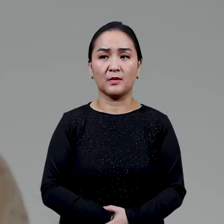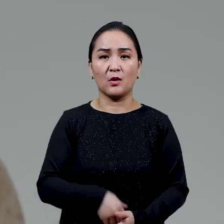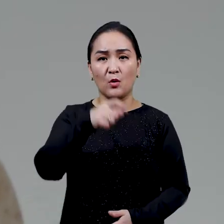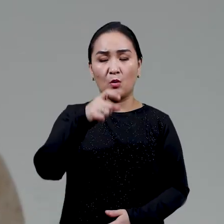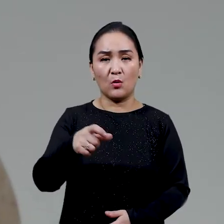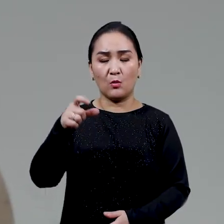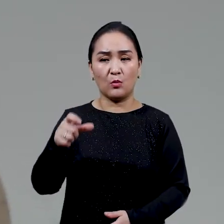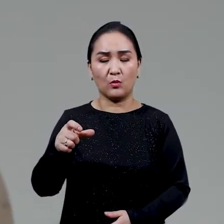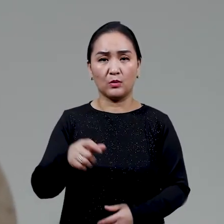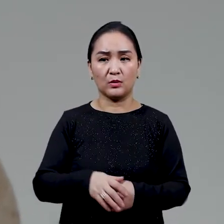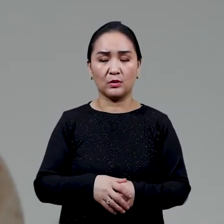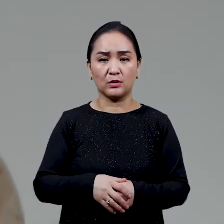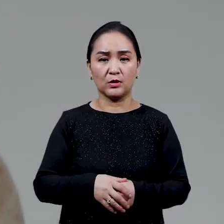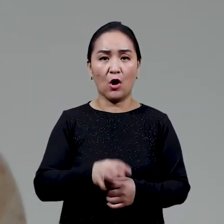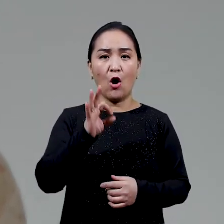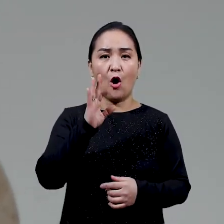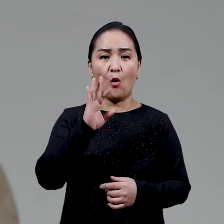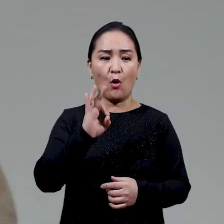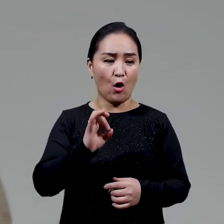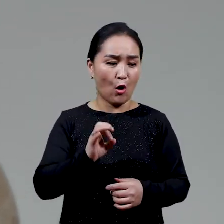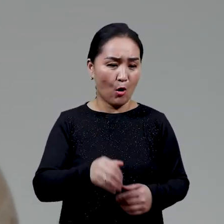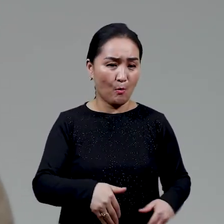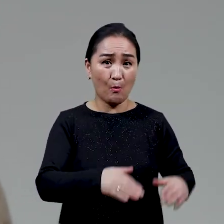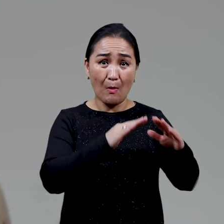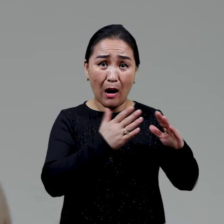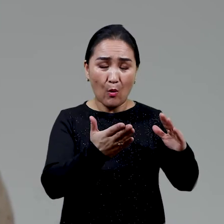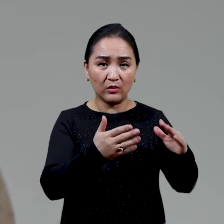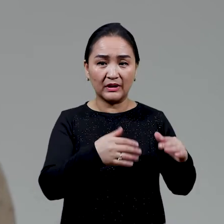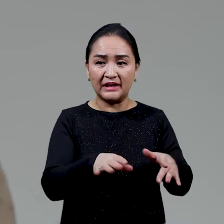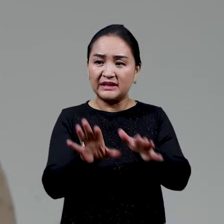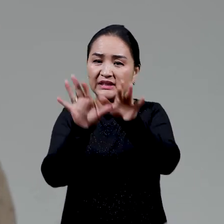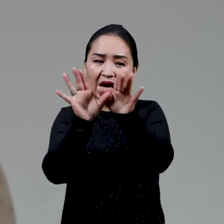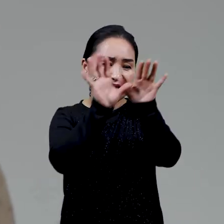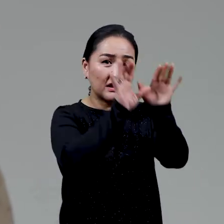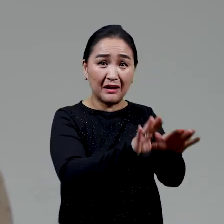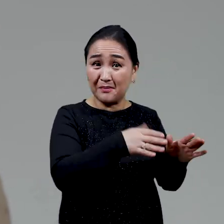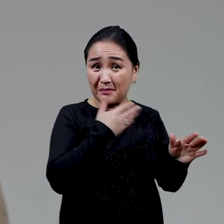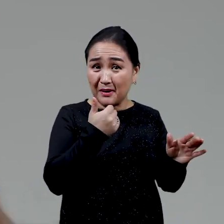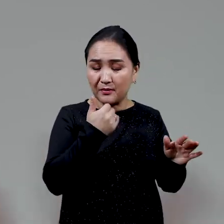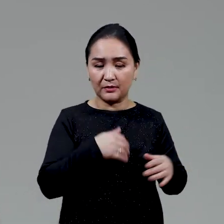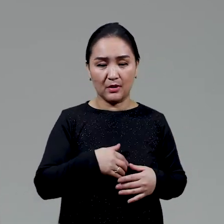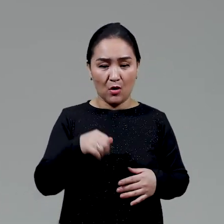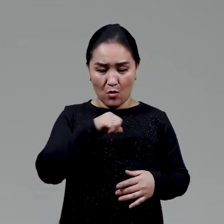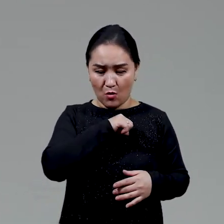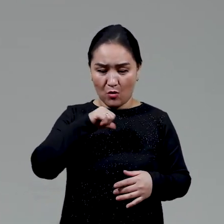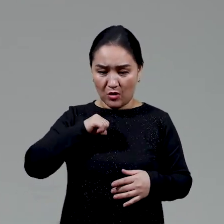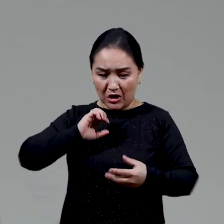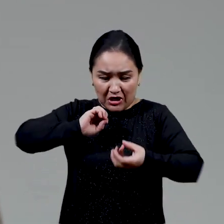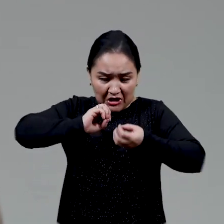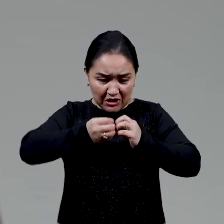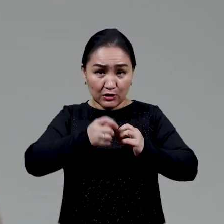Тэгвэл хүмүүс айгу муухай юу илтгэртэй. Аваа одоо босгоогүй шаазгаар юм дээр сонхоё гэлтэй. Энд ч нөрөө нөгөө үйлдэл хийж байгаа